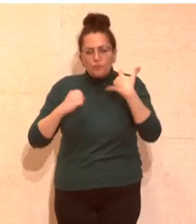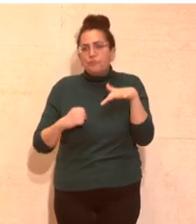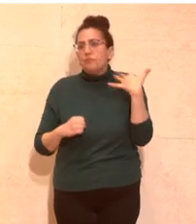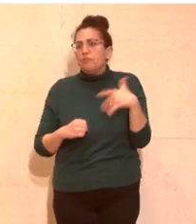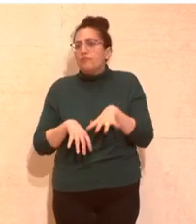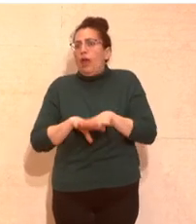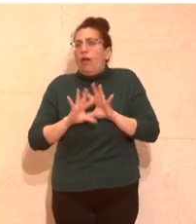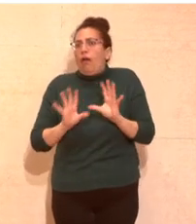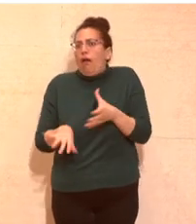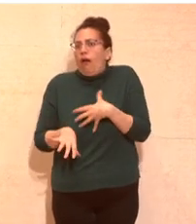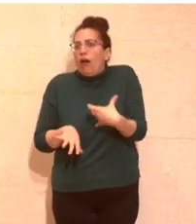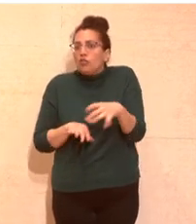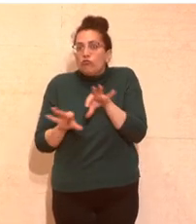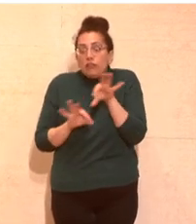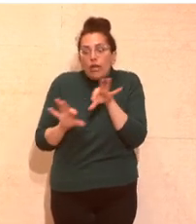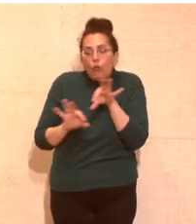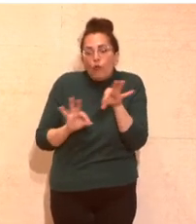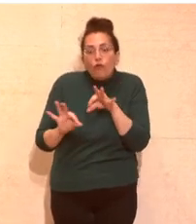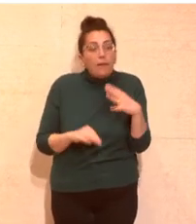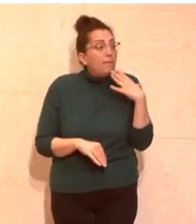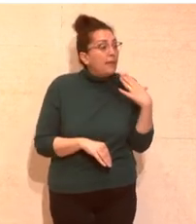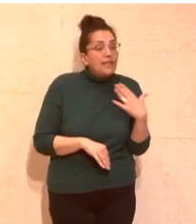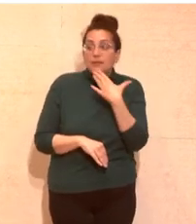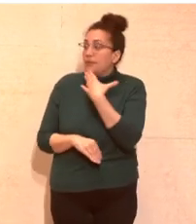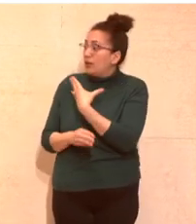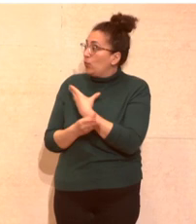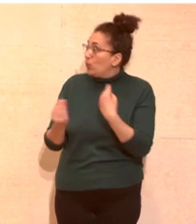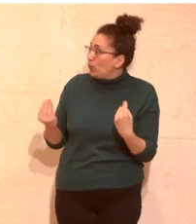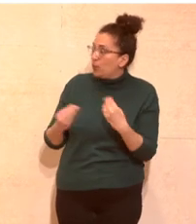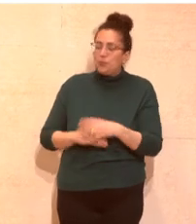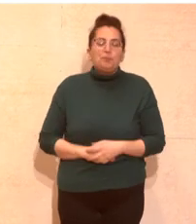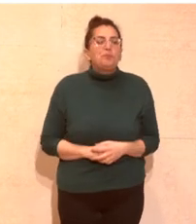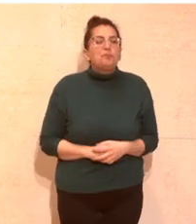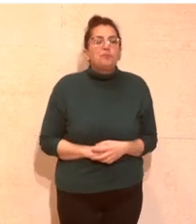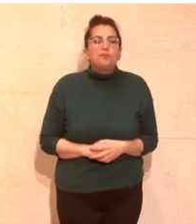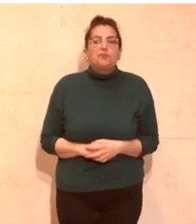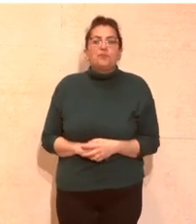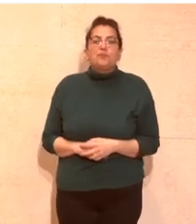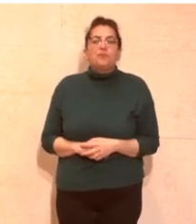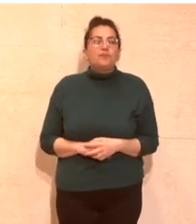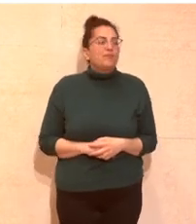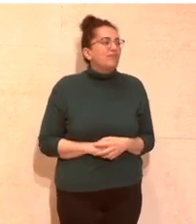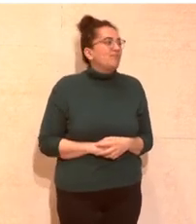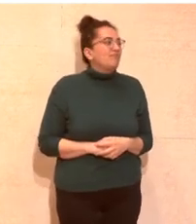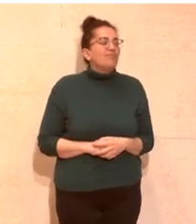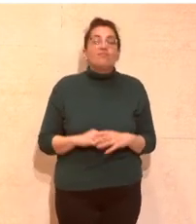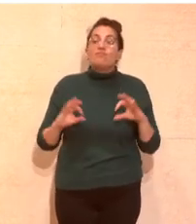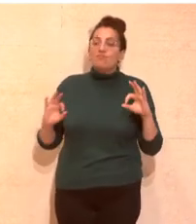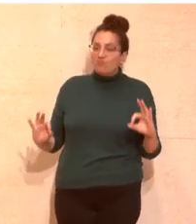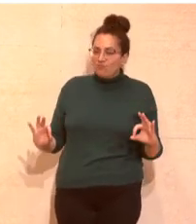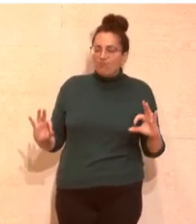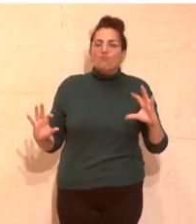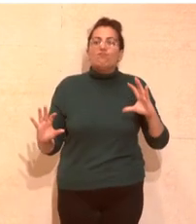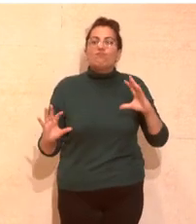présence. Merci beaucoup Stéphanie. Donc, je vais vous parler en fait du sommeil, de